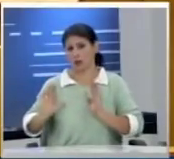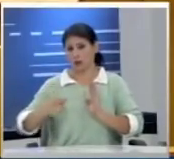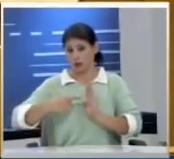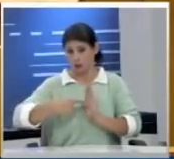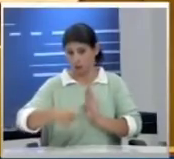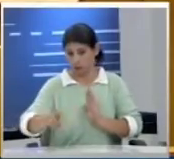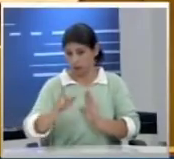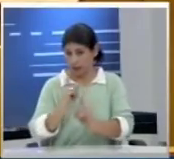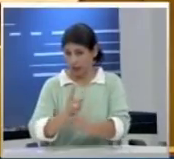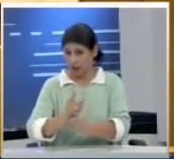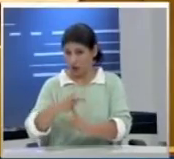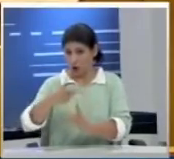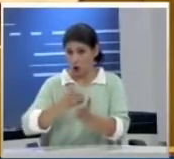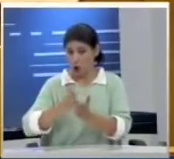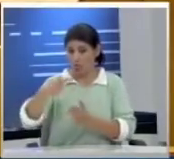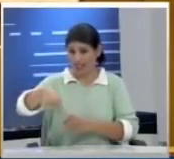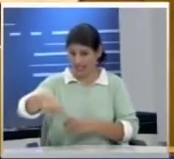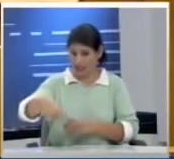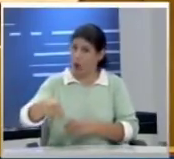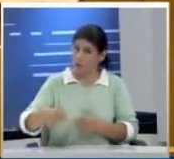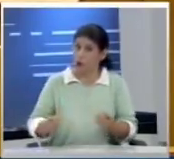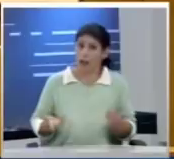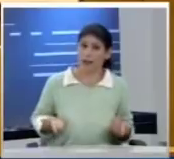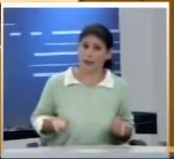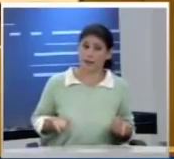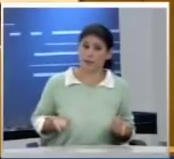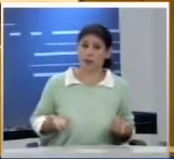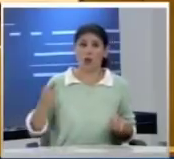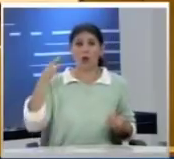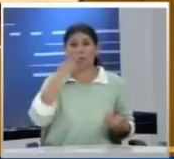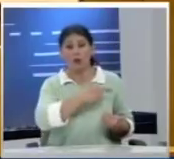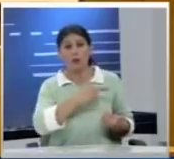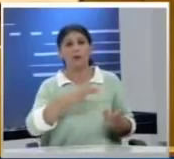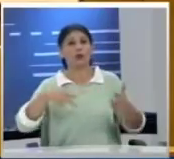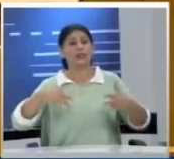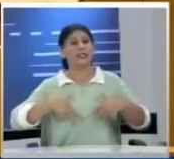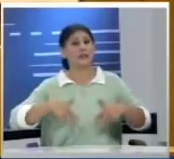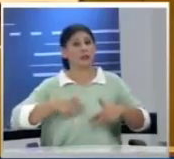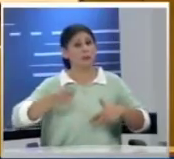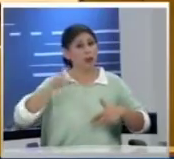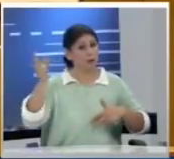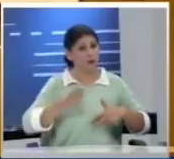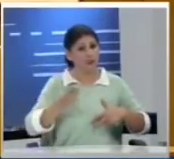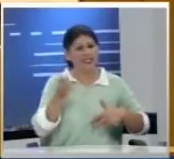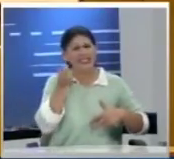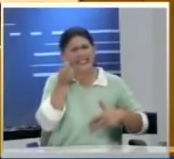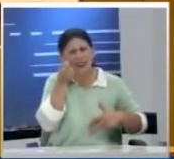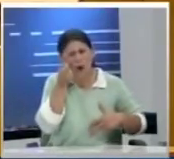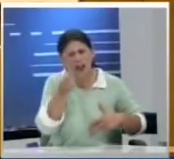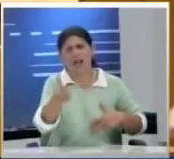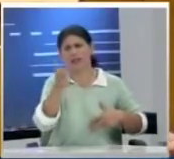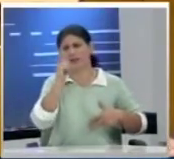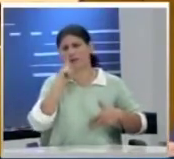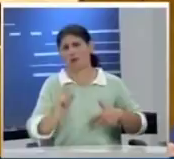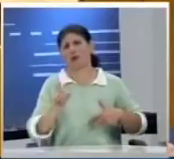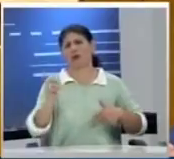δικαστήριο, γιατί αυτό κάνετε σήμερα, τόσο ο Πρωθυπουργός όσο και η κυβερνητική πλειοψηφία, το ελάχιστο το οποίο θα όφυλαν